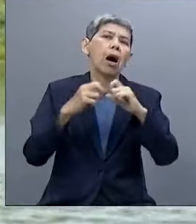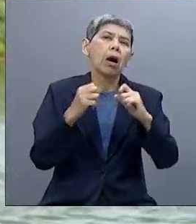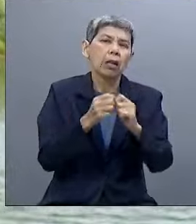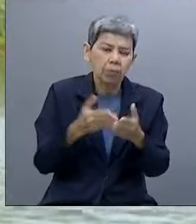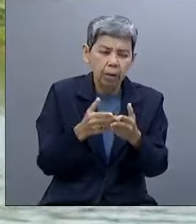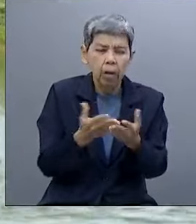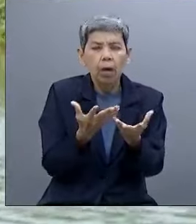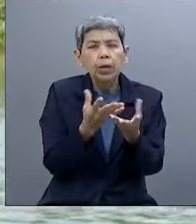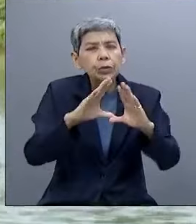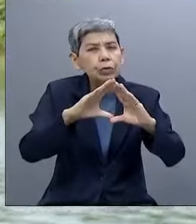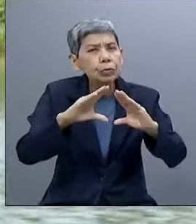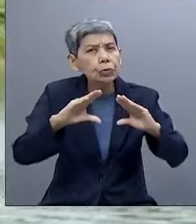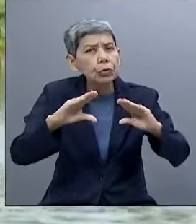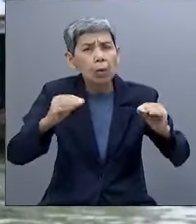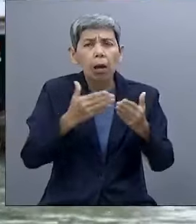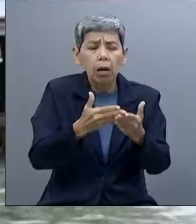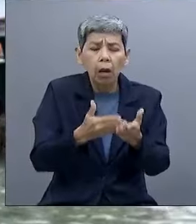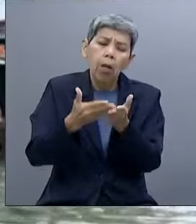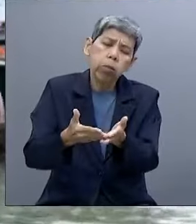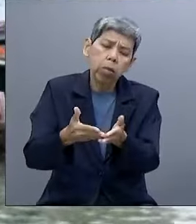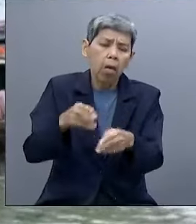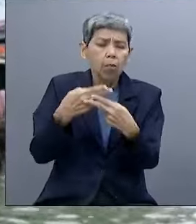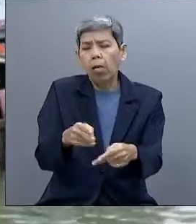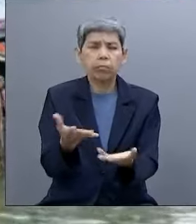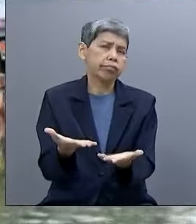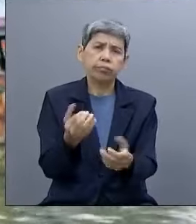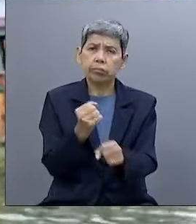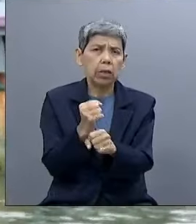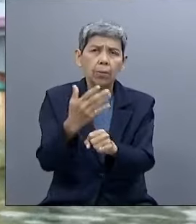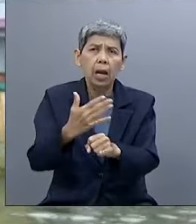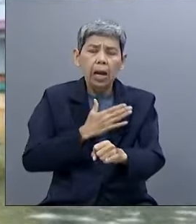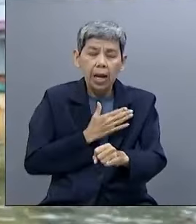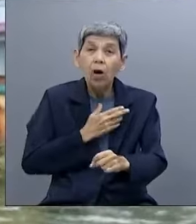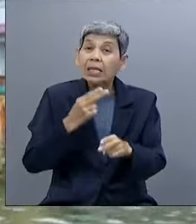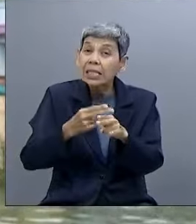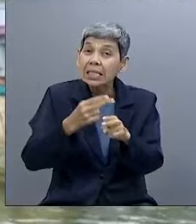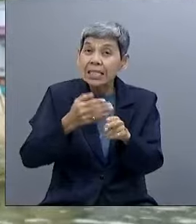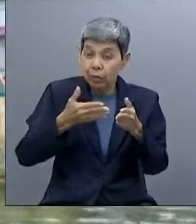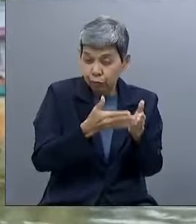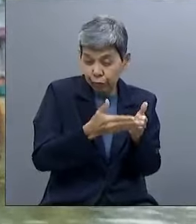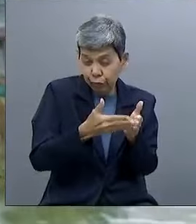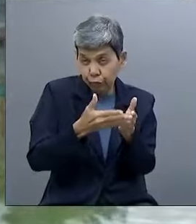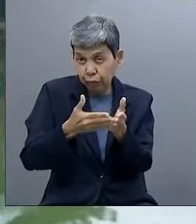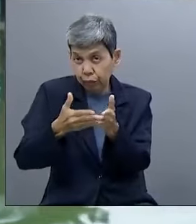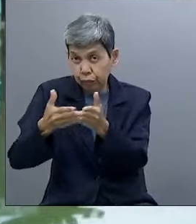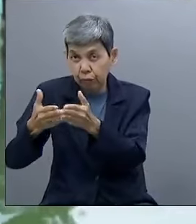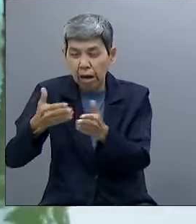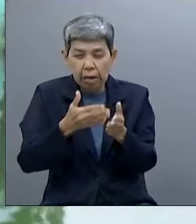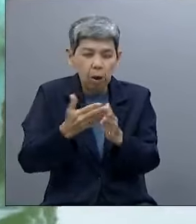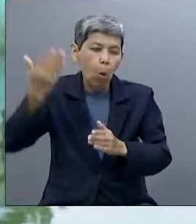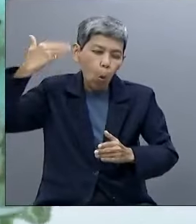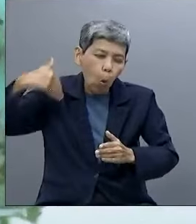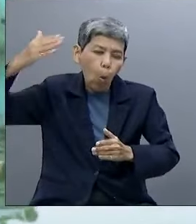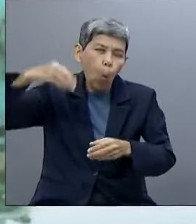งที่ซบเซาเรือประมงถูกลอยลำอย่างไร้ความหมายจนพวกเขาเรียกพื้นที่บริเวณนี้ว่าสุสานเรือประม